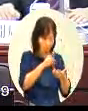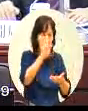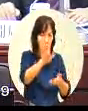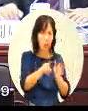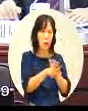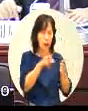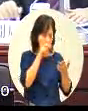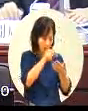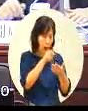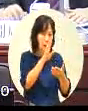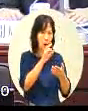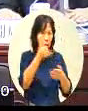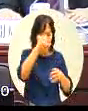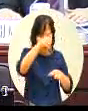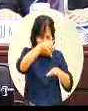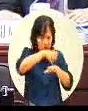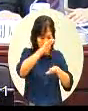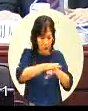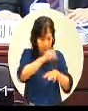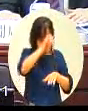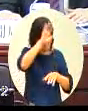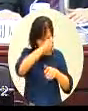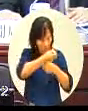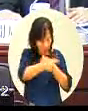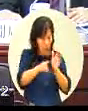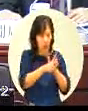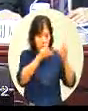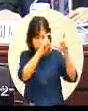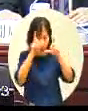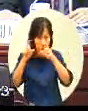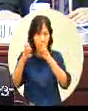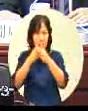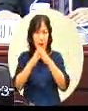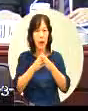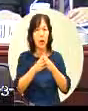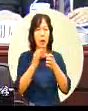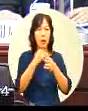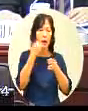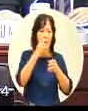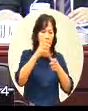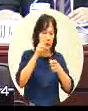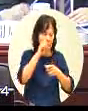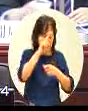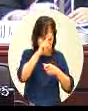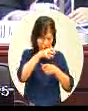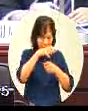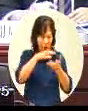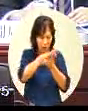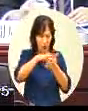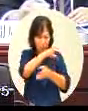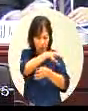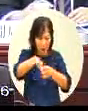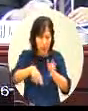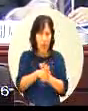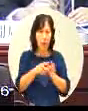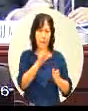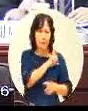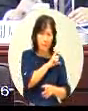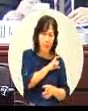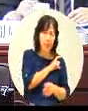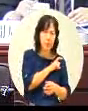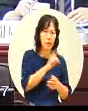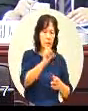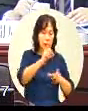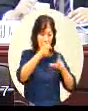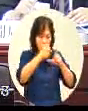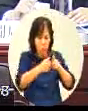们看到登革热一定要有照片，一定要有脏乱点，还有他的姓名，哪一